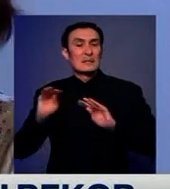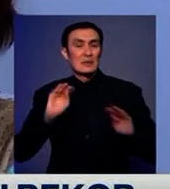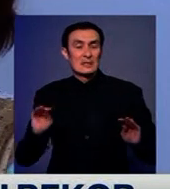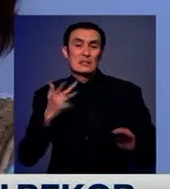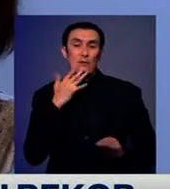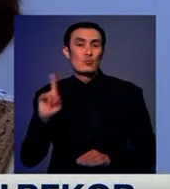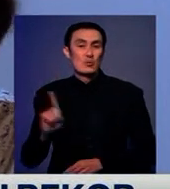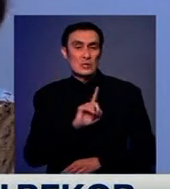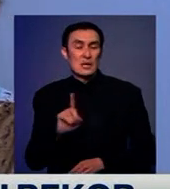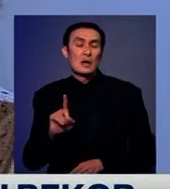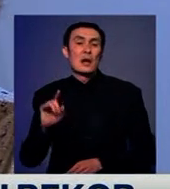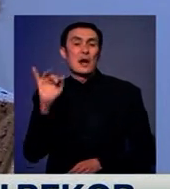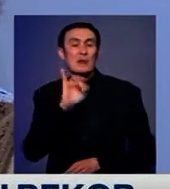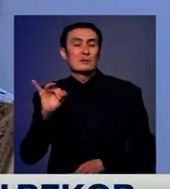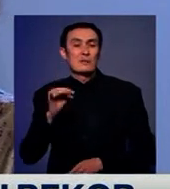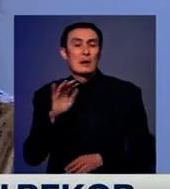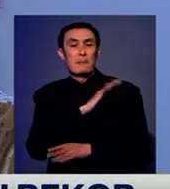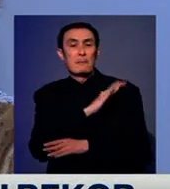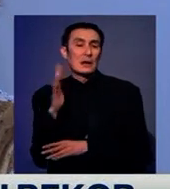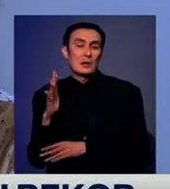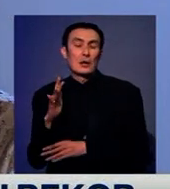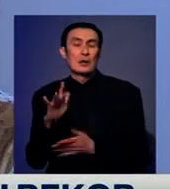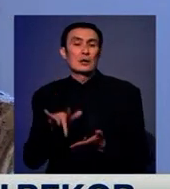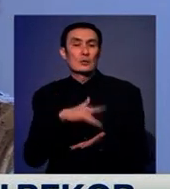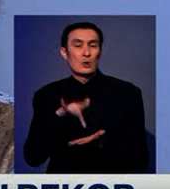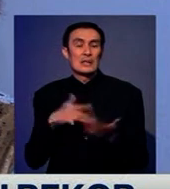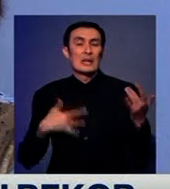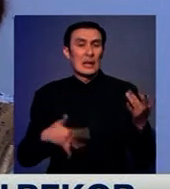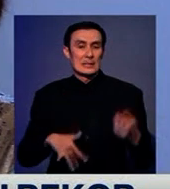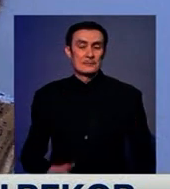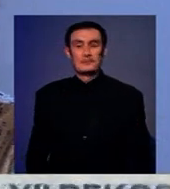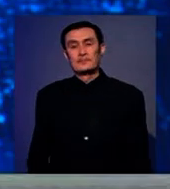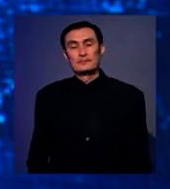экспозиции археологического парка Куни-Тарас.